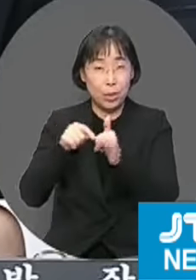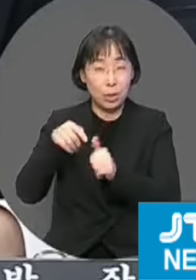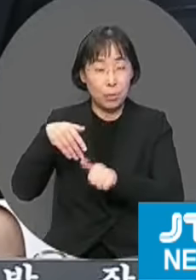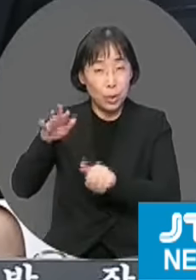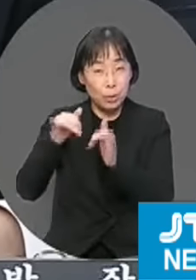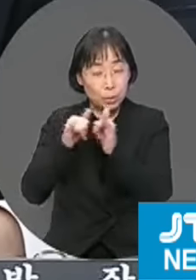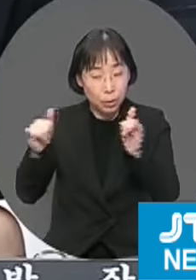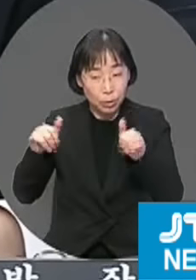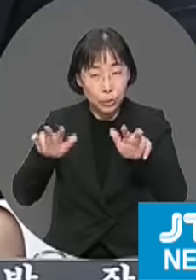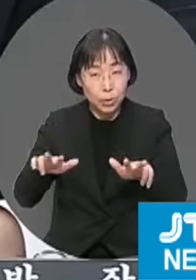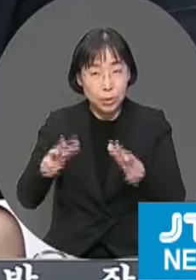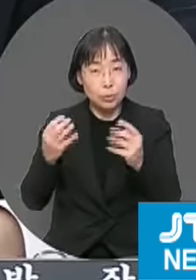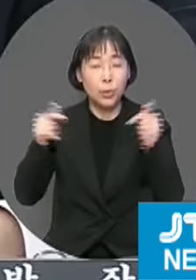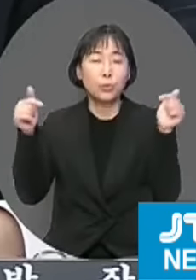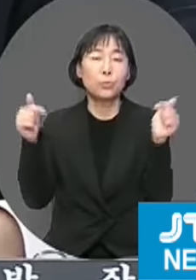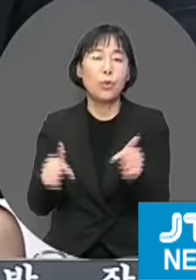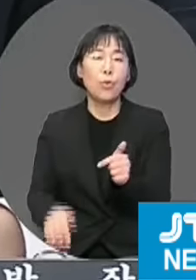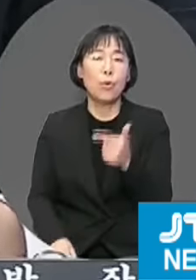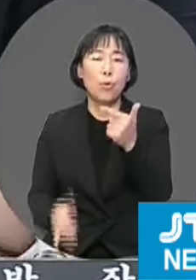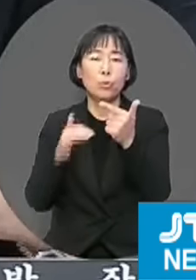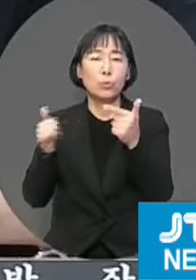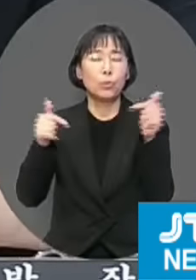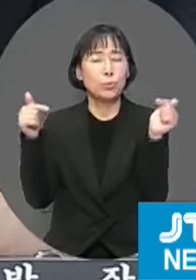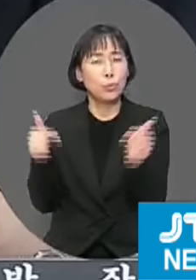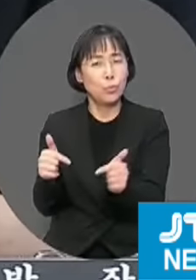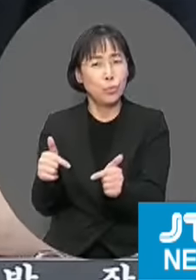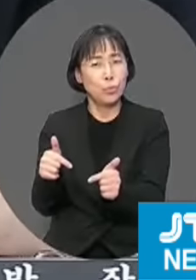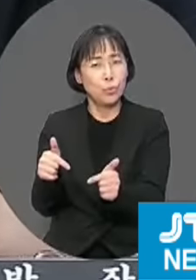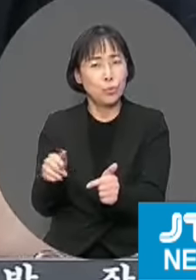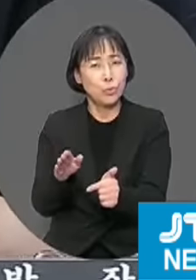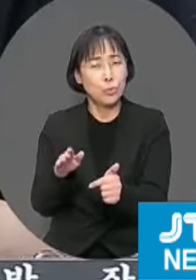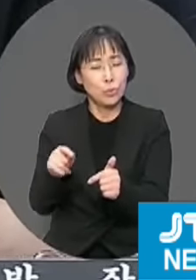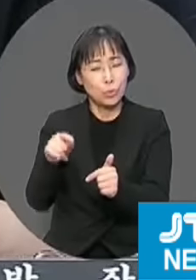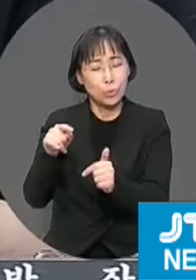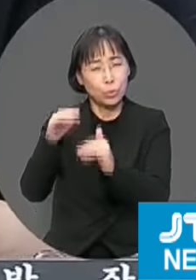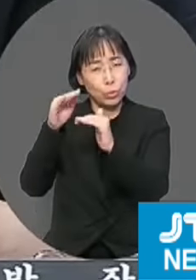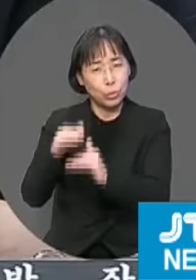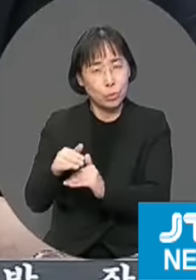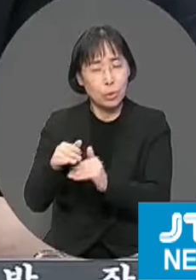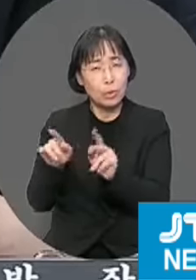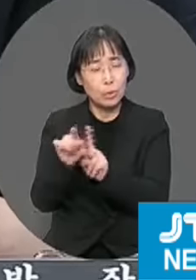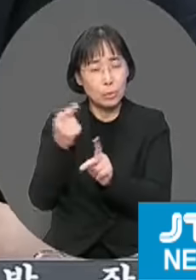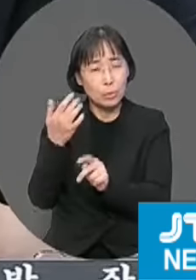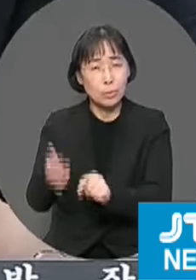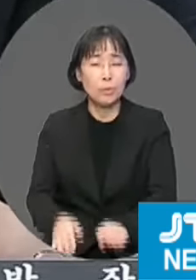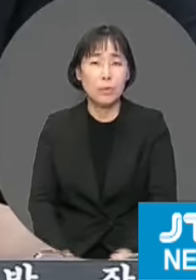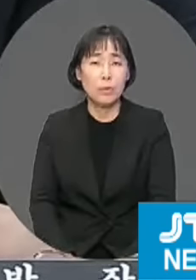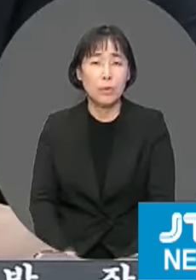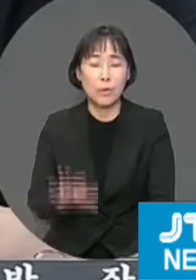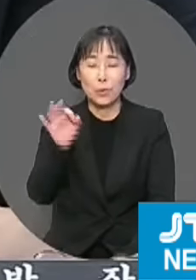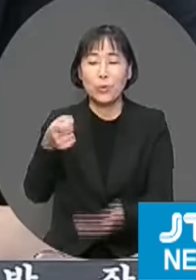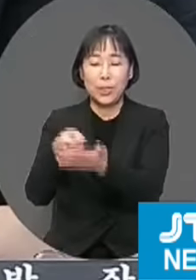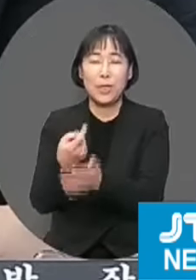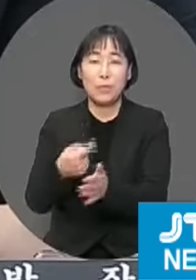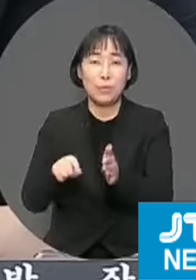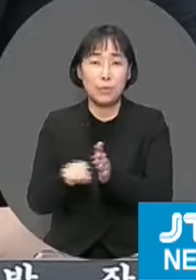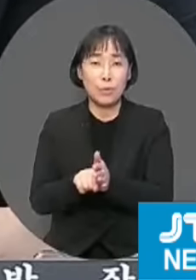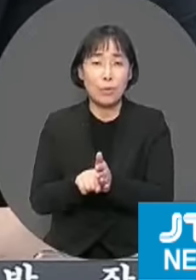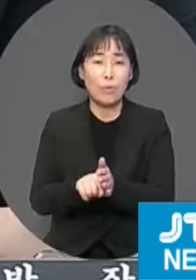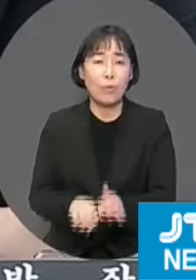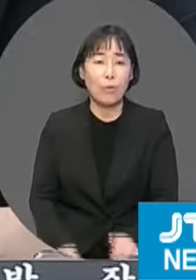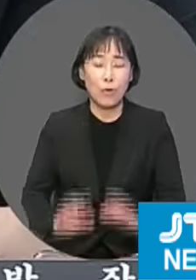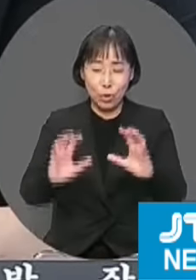줄었죠. 6명이나 크게 줄였는데 이게 맞습니까, 그러면? 뭐 저희가 이제 비용 절감 때문에. 아 그럼 비용 절감이 방향인 네. 거지. 그러면 이건 뭐